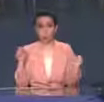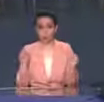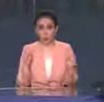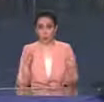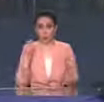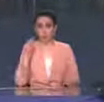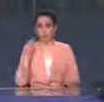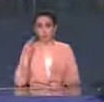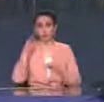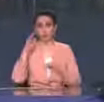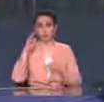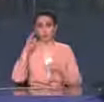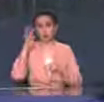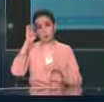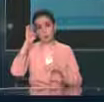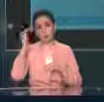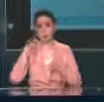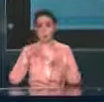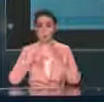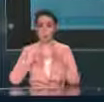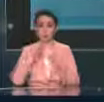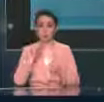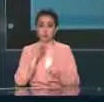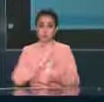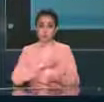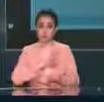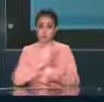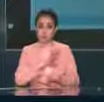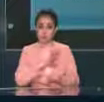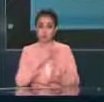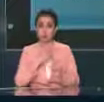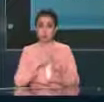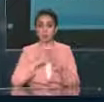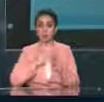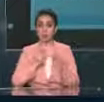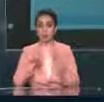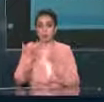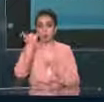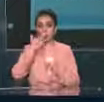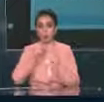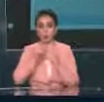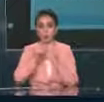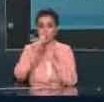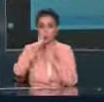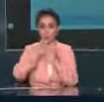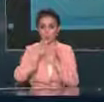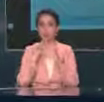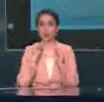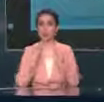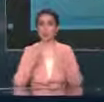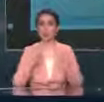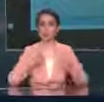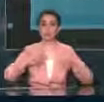стужу павел работает на стройке сегодня у нас гостя гость из ташкента в гостях гость как можно